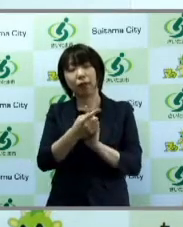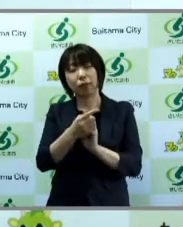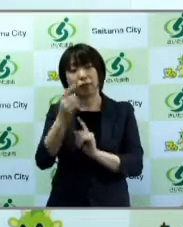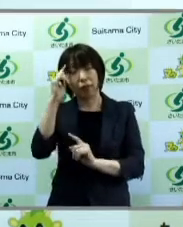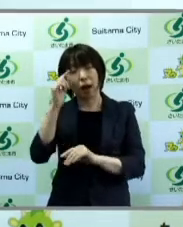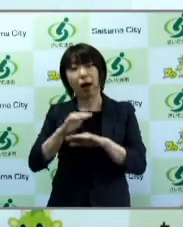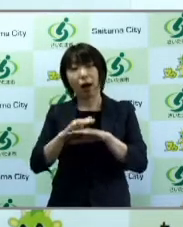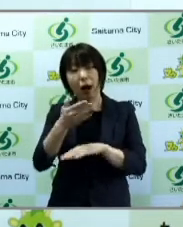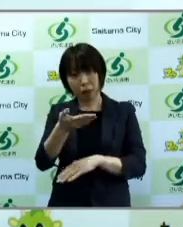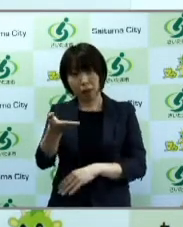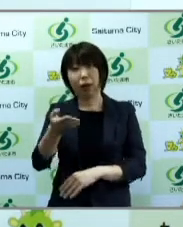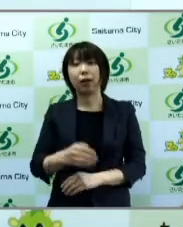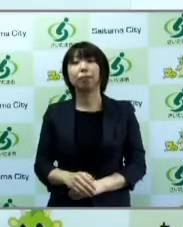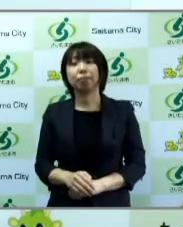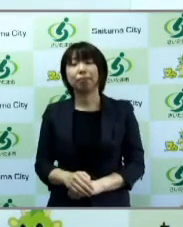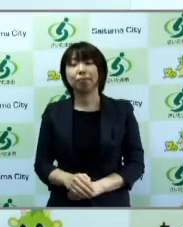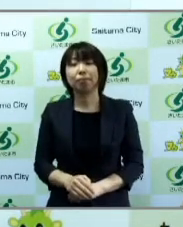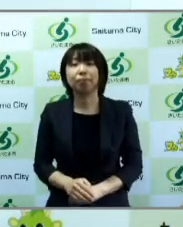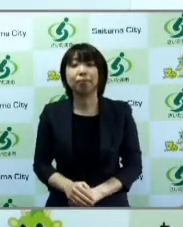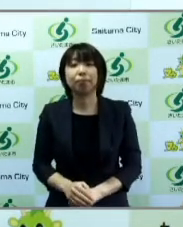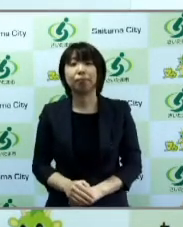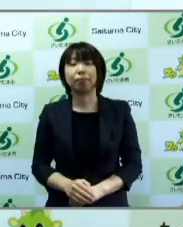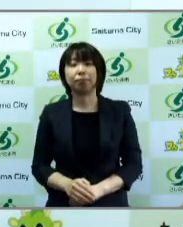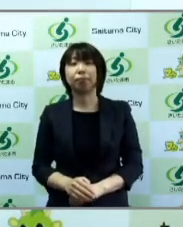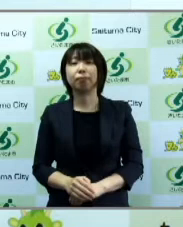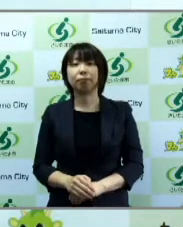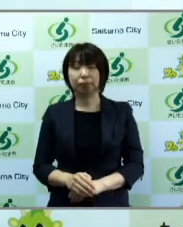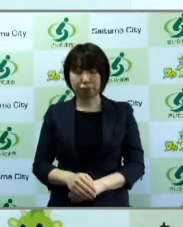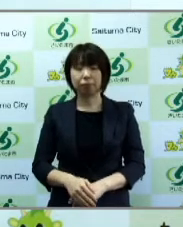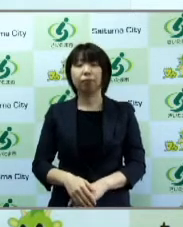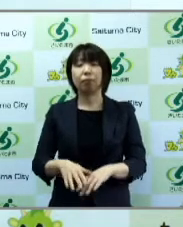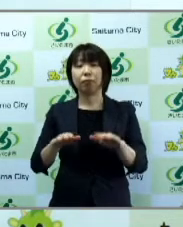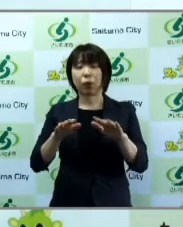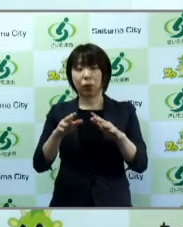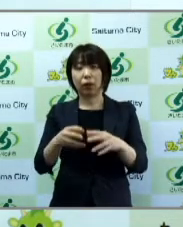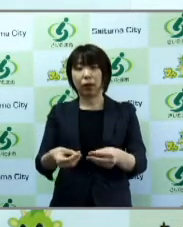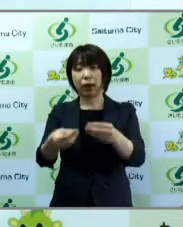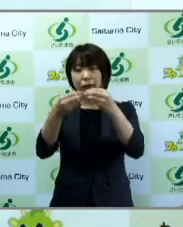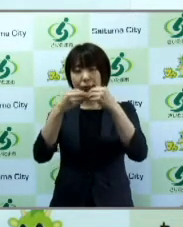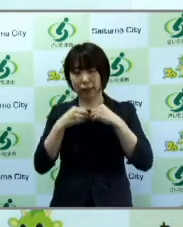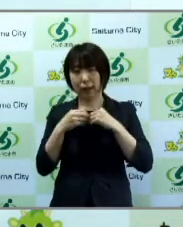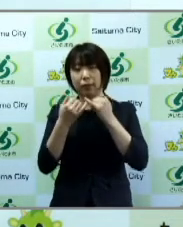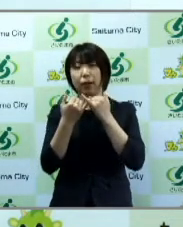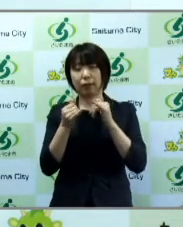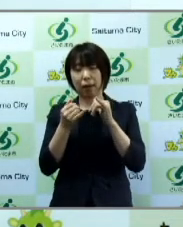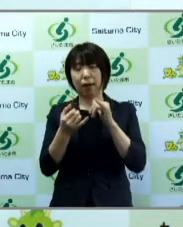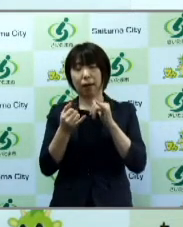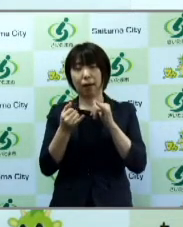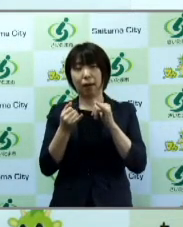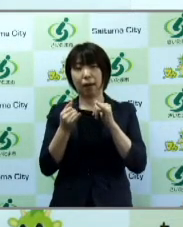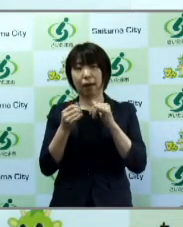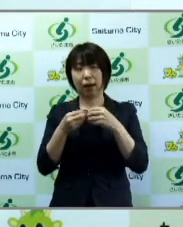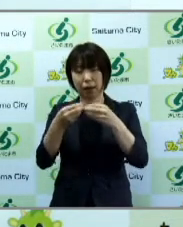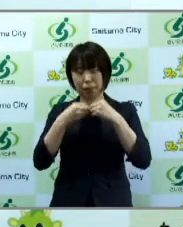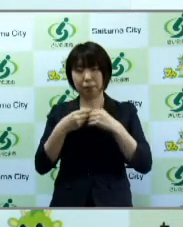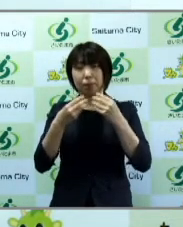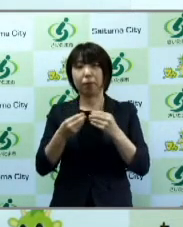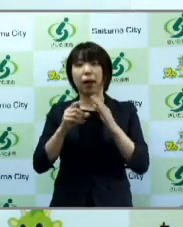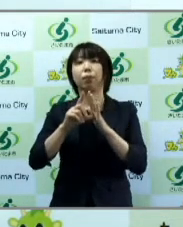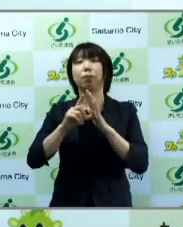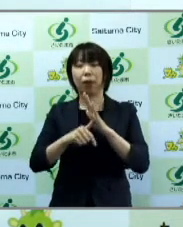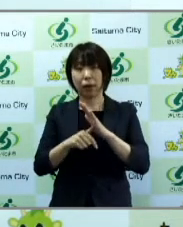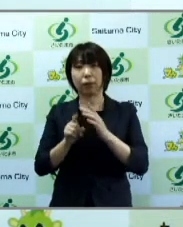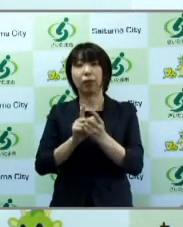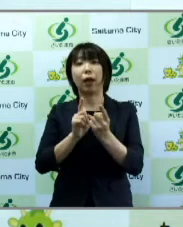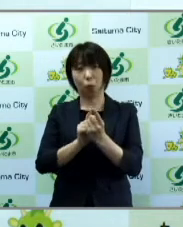まず今回の PCR 検査で陽性が出た場合についてでございますが、これまでも新型コ